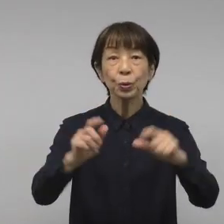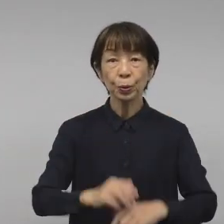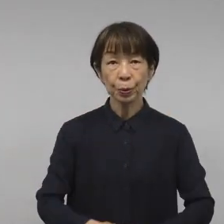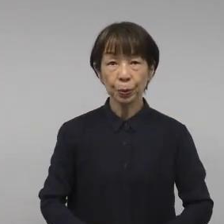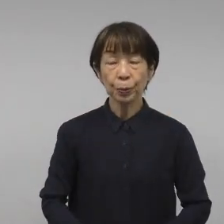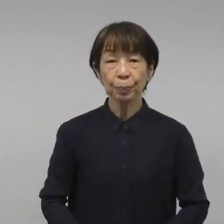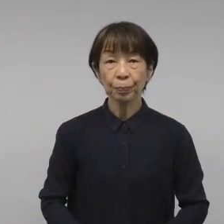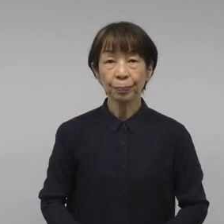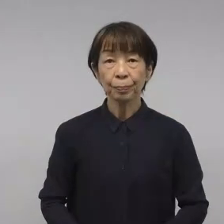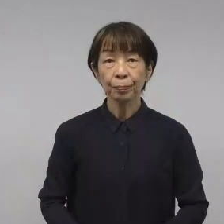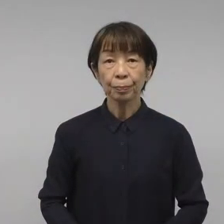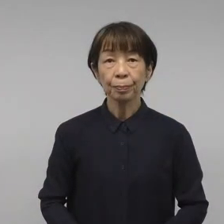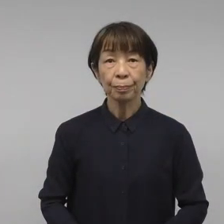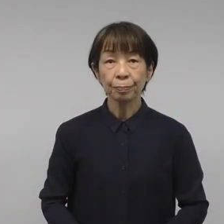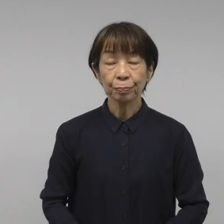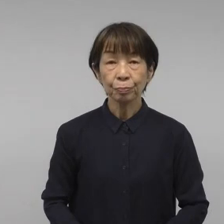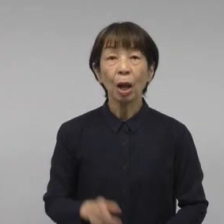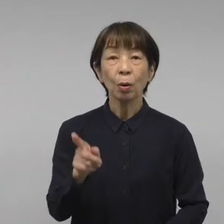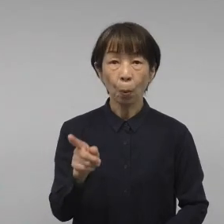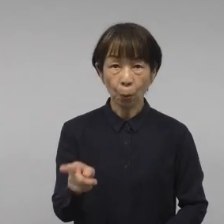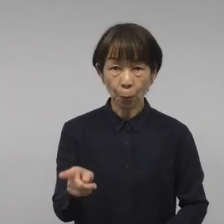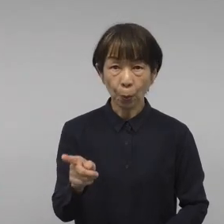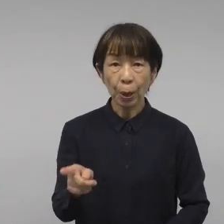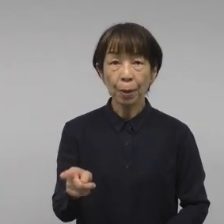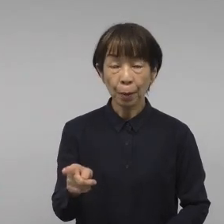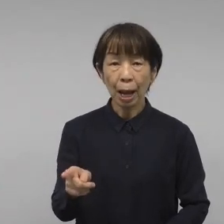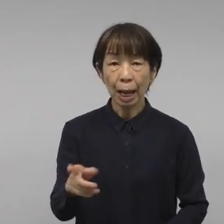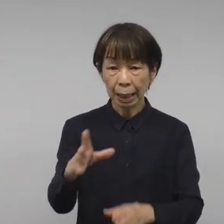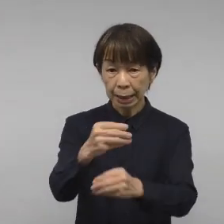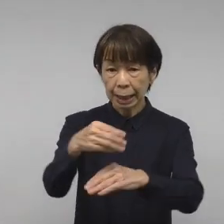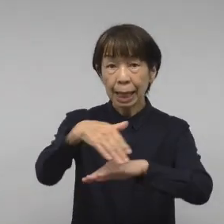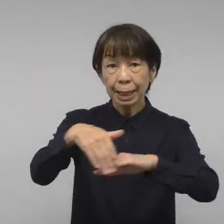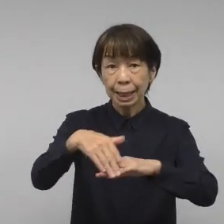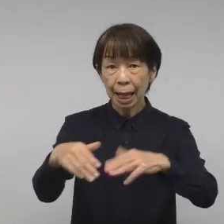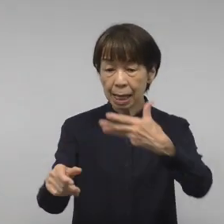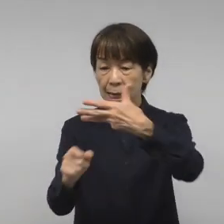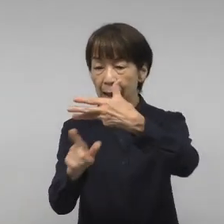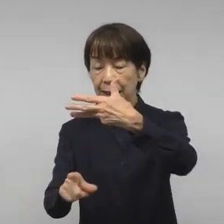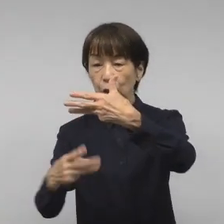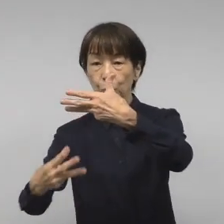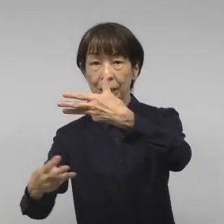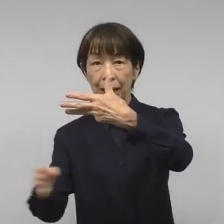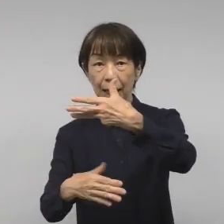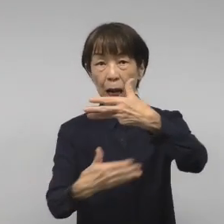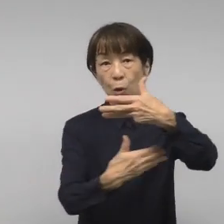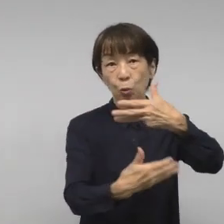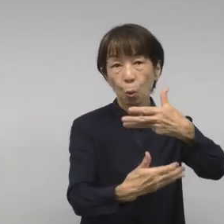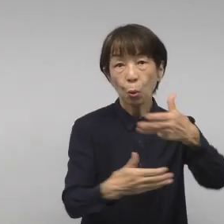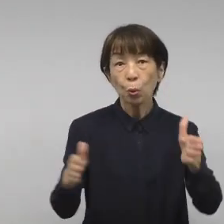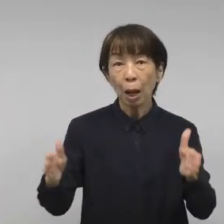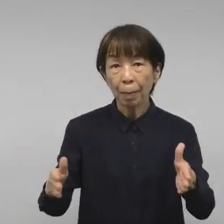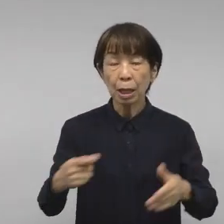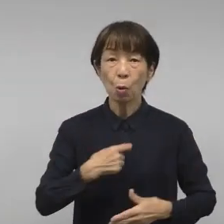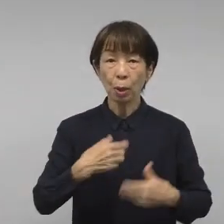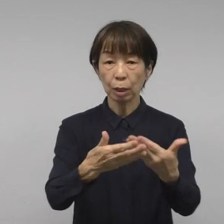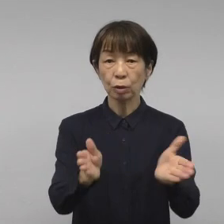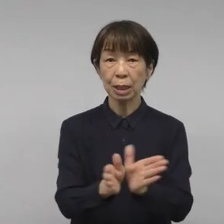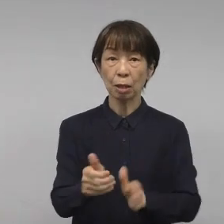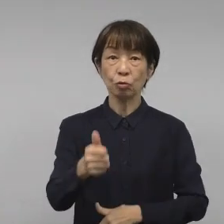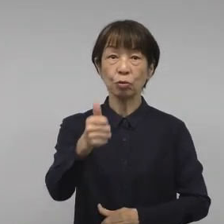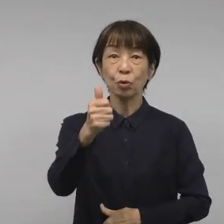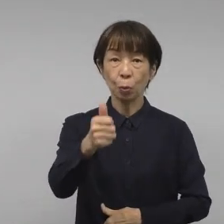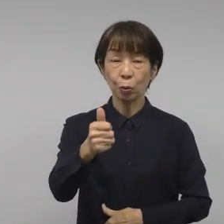ございます。こちらにつきましては、日程は8月3日から9日までということで、私を団長と